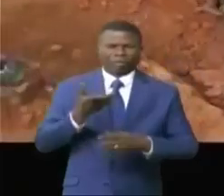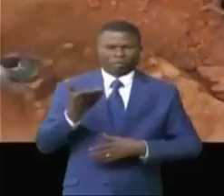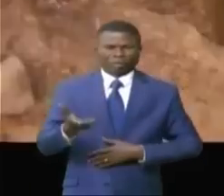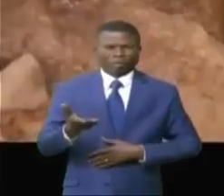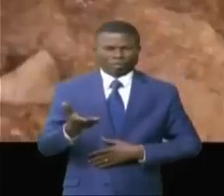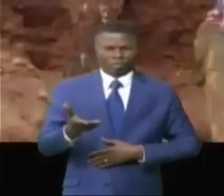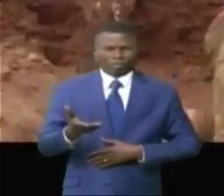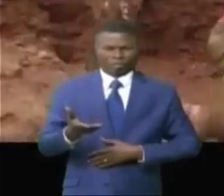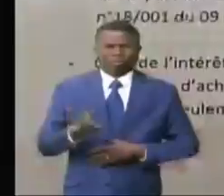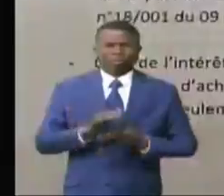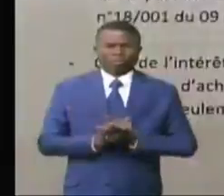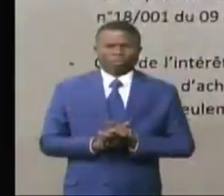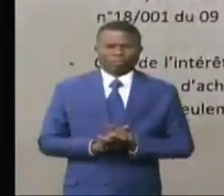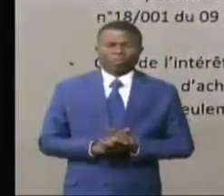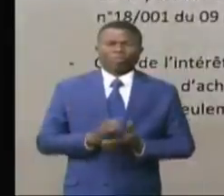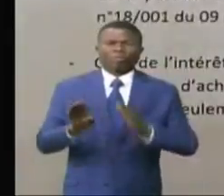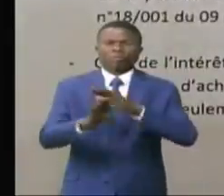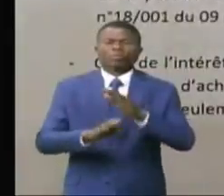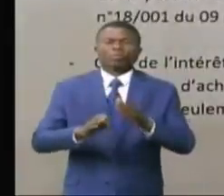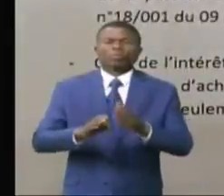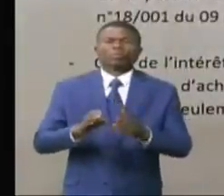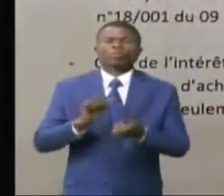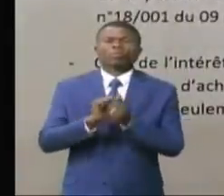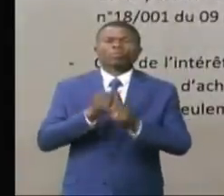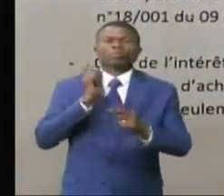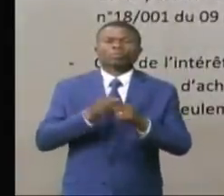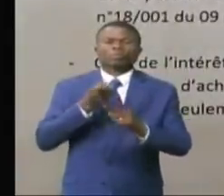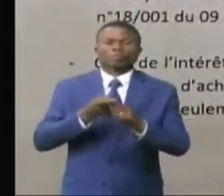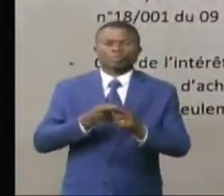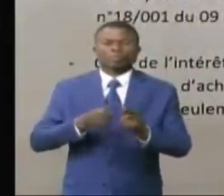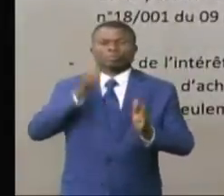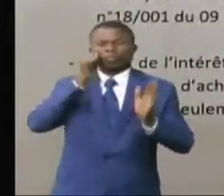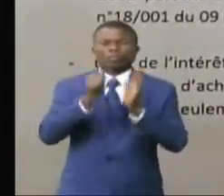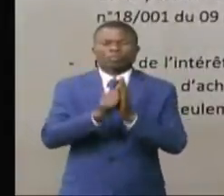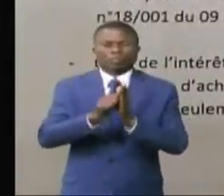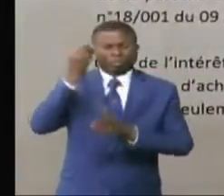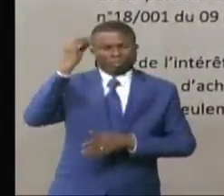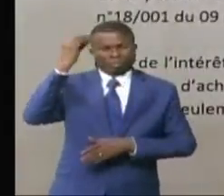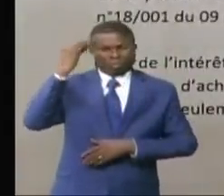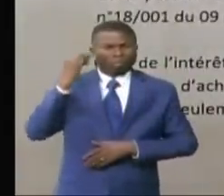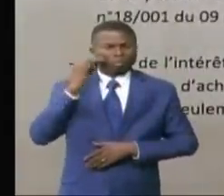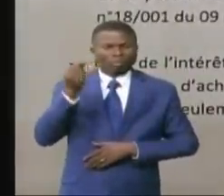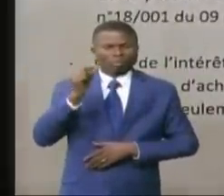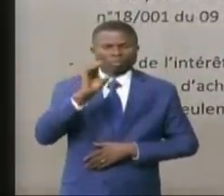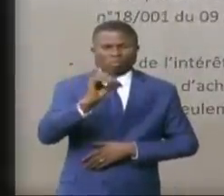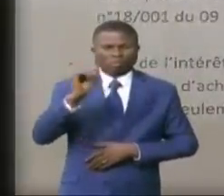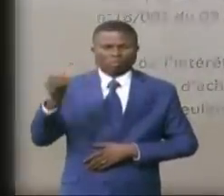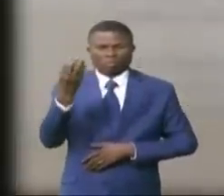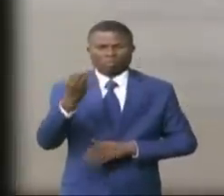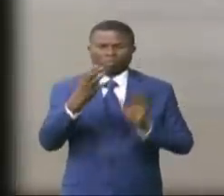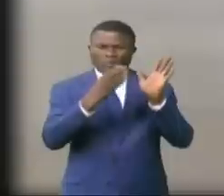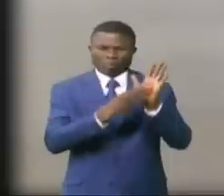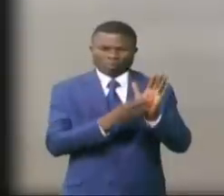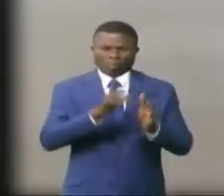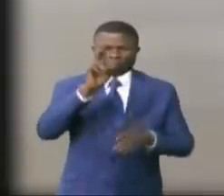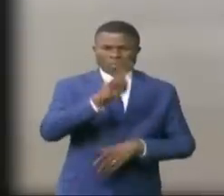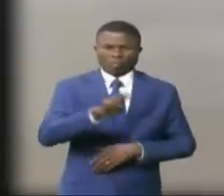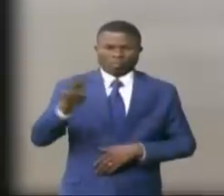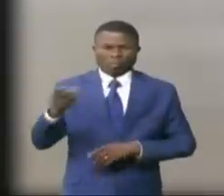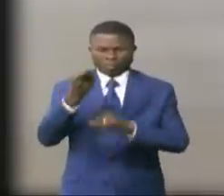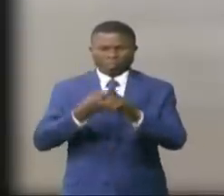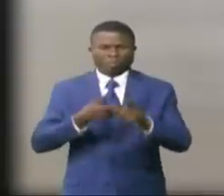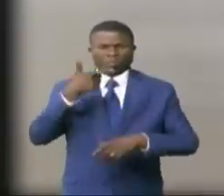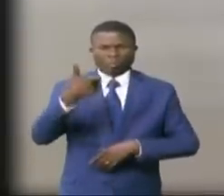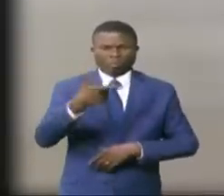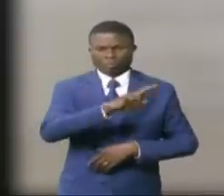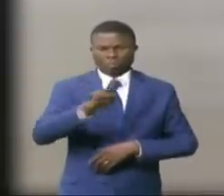de son histoire. À la base, l'arrêté du ministère des Mines numéro 0049 du 22